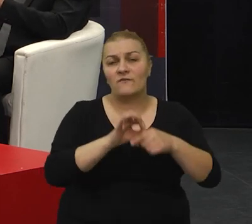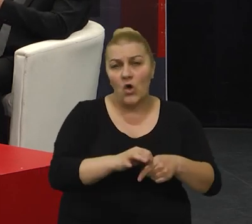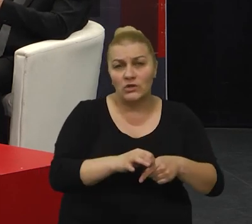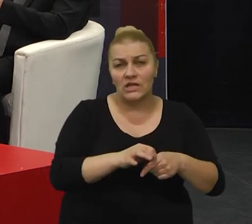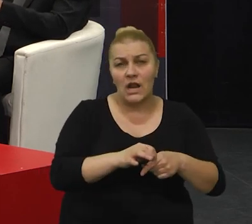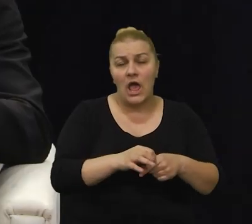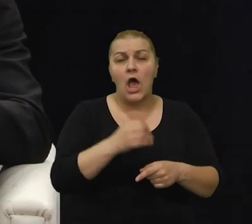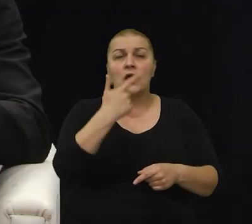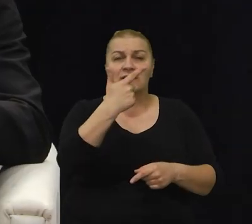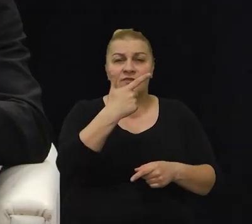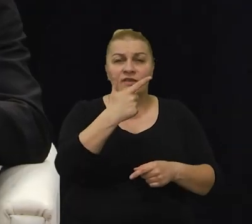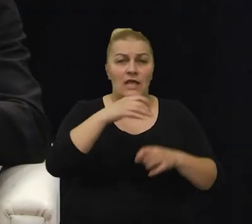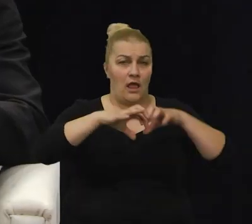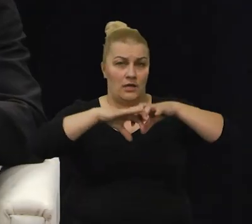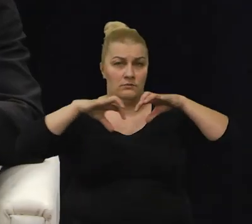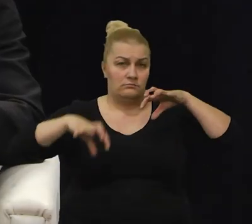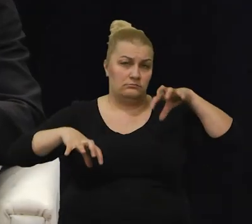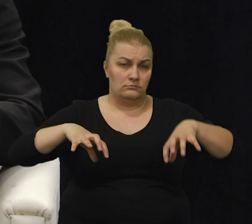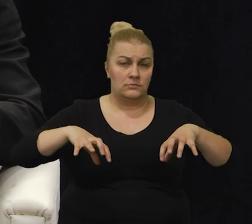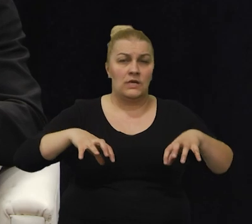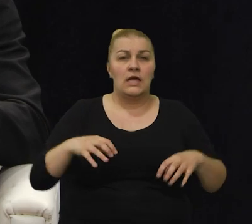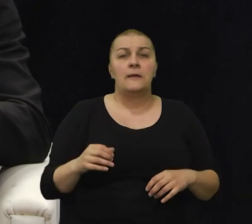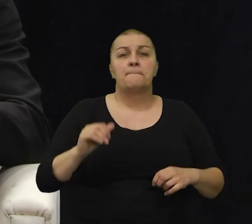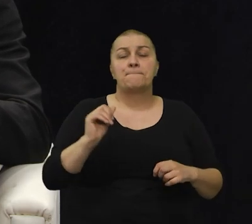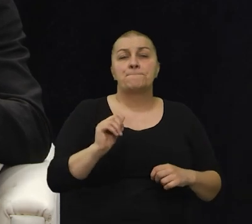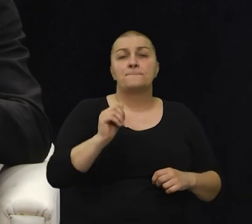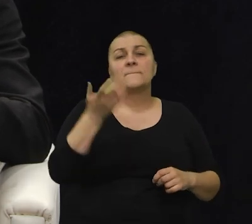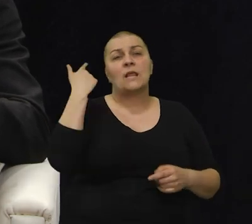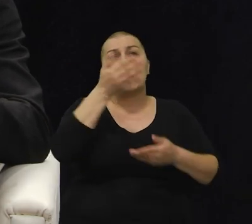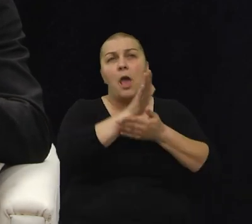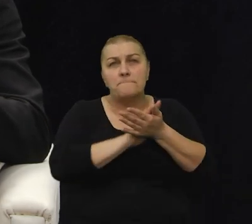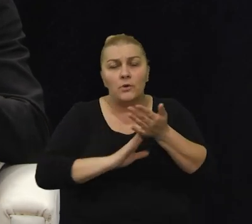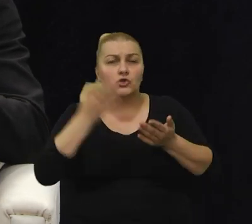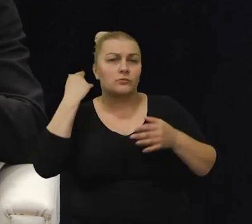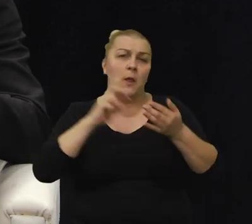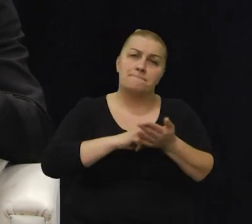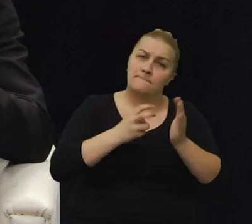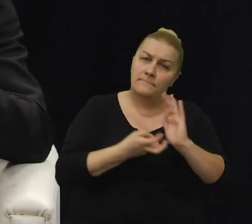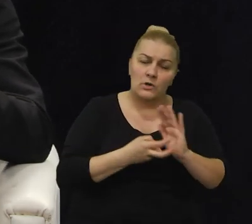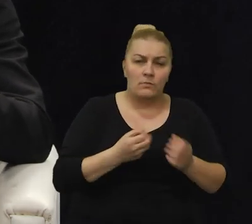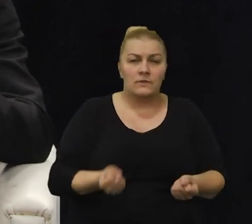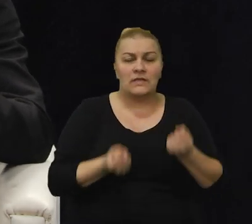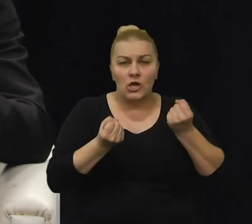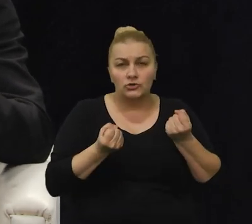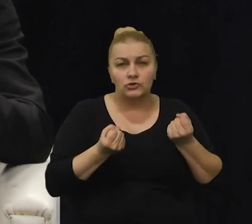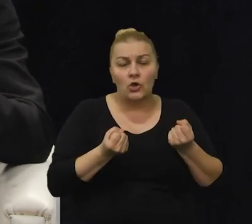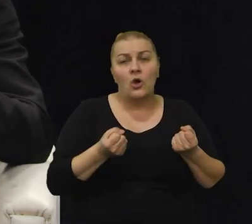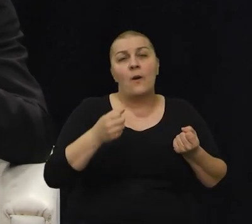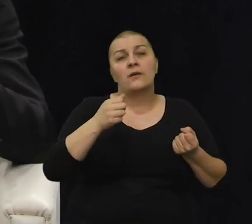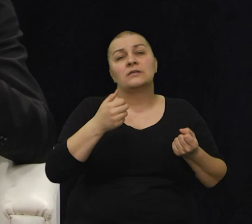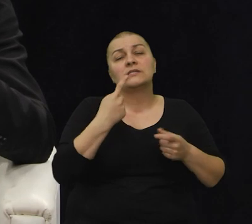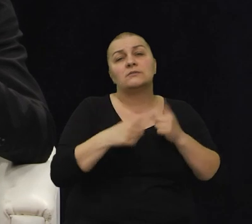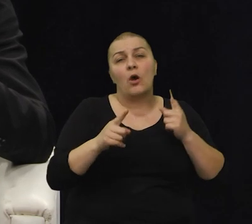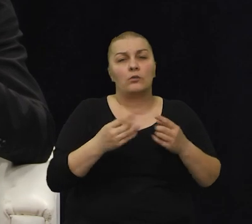vodila generale u dvije faze. Na početku je bilo jasno i velikih poteškoća. U prvom redu mislim